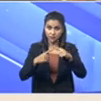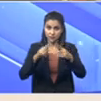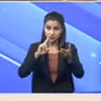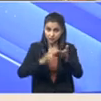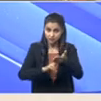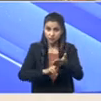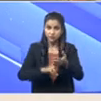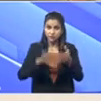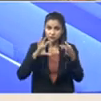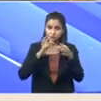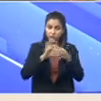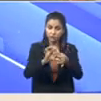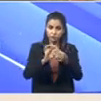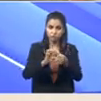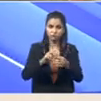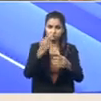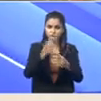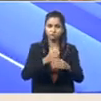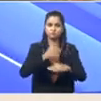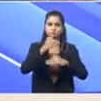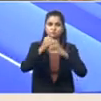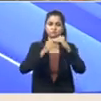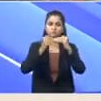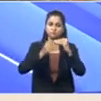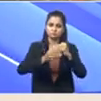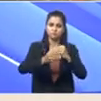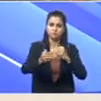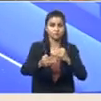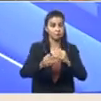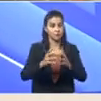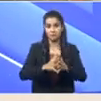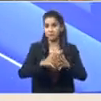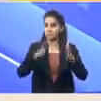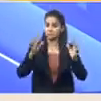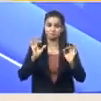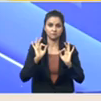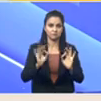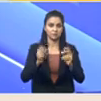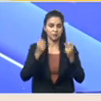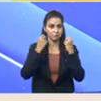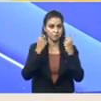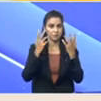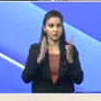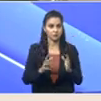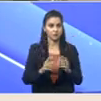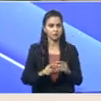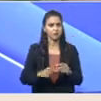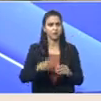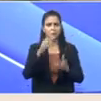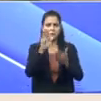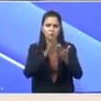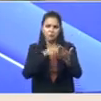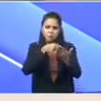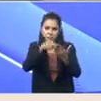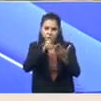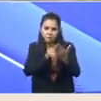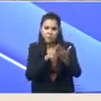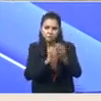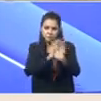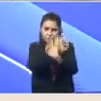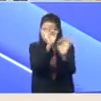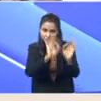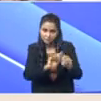कला को आगे बढ़ाने का उनका यह प्रयास अद्भुत है। चेरियाल पेंटिंग्स को तैयार करने की